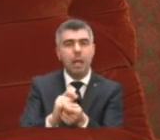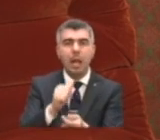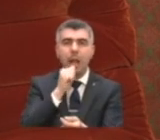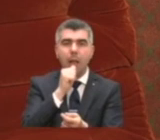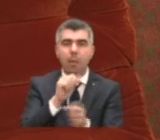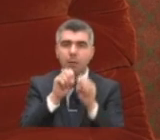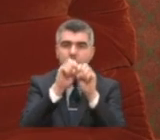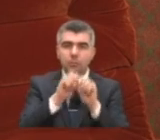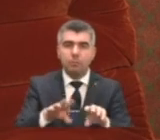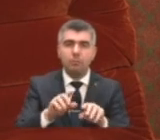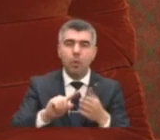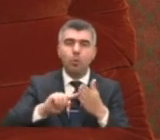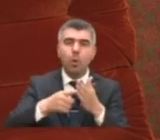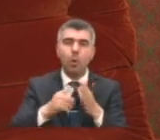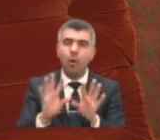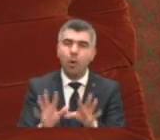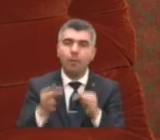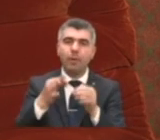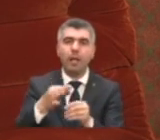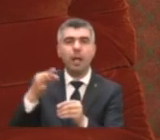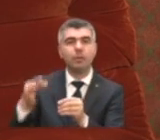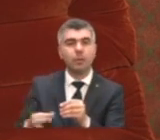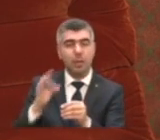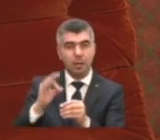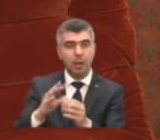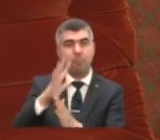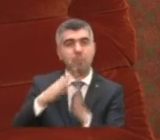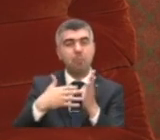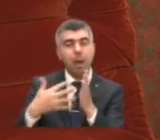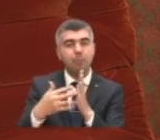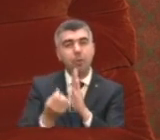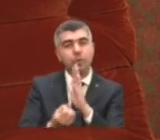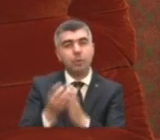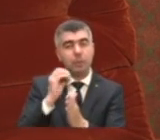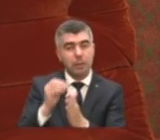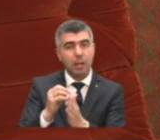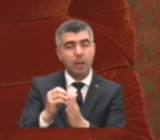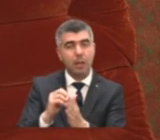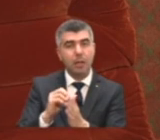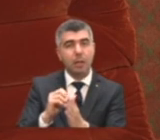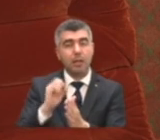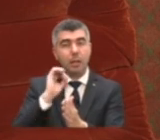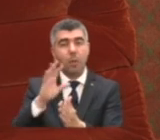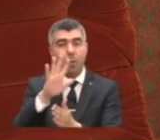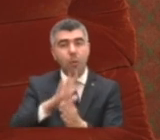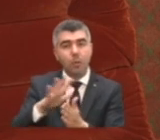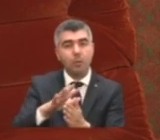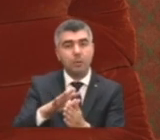الطاقة الكهربائية. الشروع في برورة واحد البرنامج جديد اللي هو البيرك 2.0 للتأهيل الطاقي للمرافق